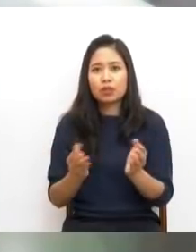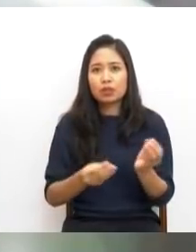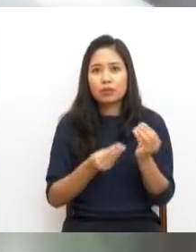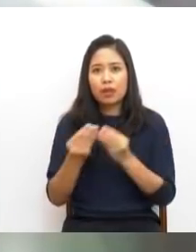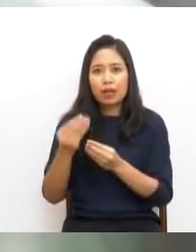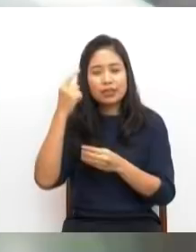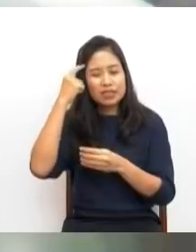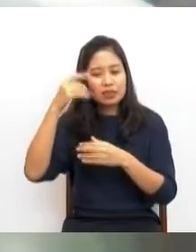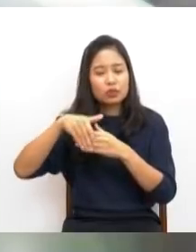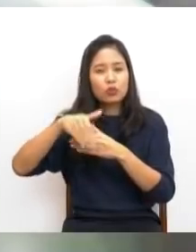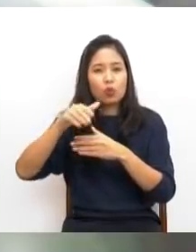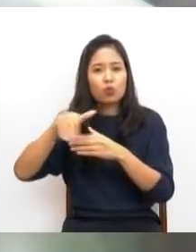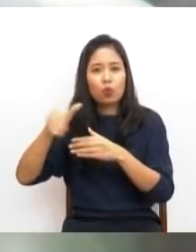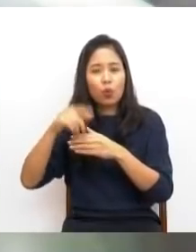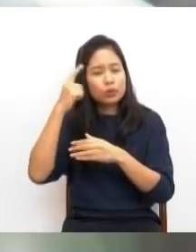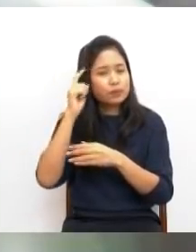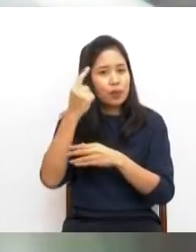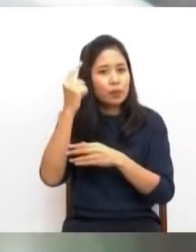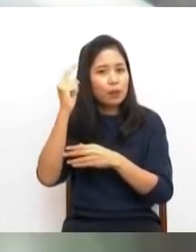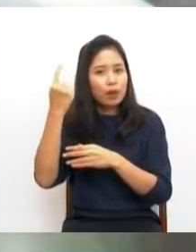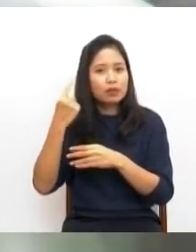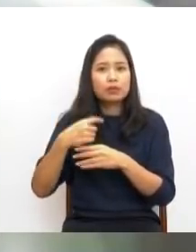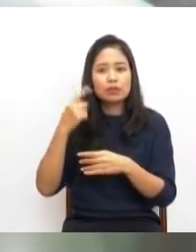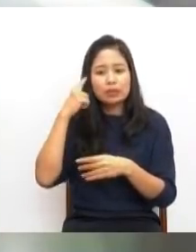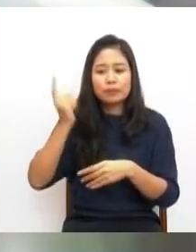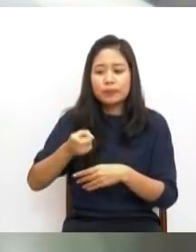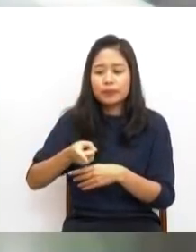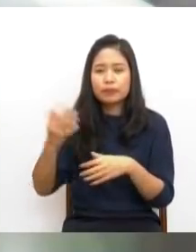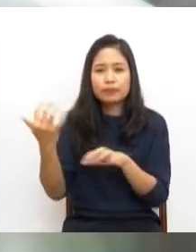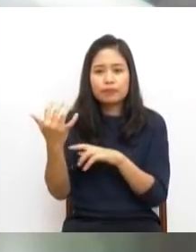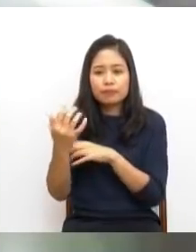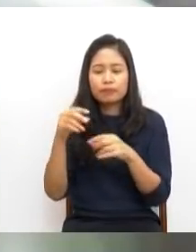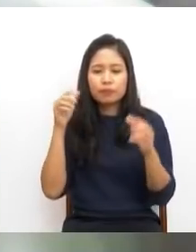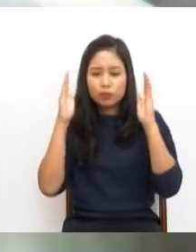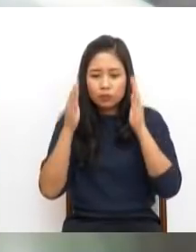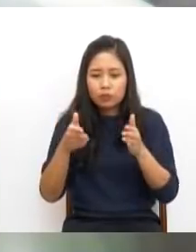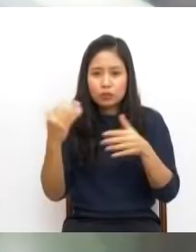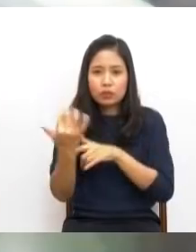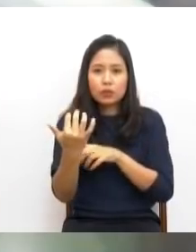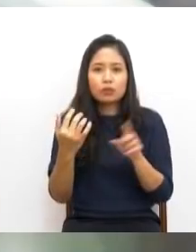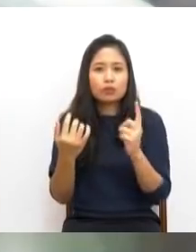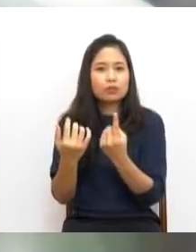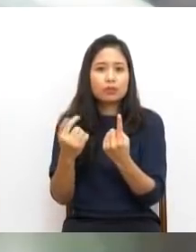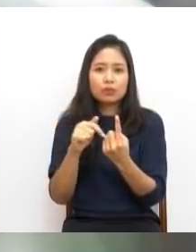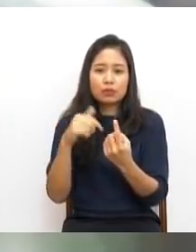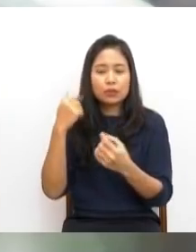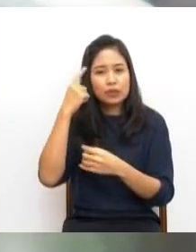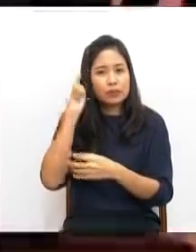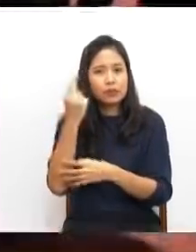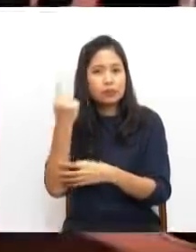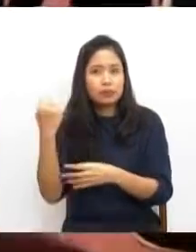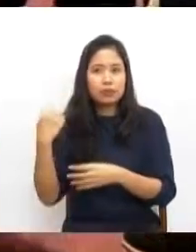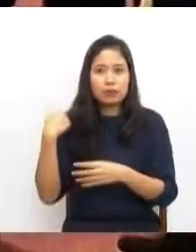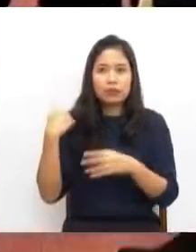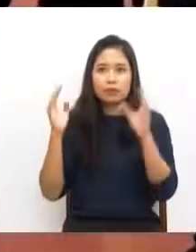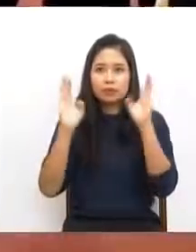รอบไม่ได้ทำตามที่วิทยากรบอกว่าจะต้องมีกิจกรรม 1-3 แล้วต้องไปสอนตามนี ้ แต่ให้เขาต้องคิดว่าเขาสามาร